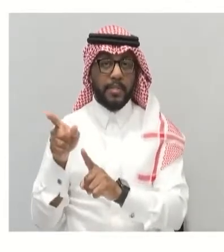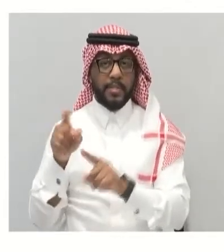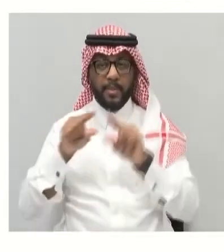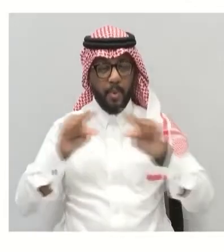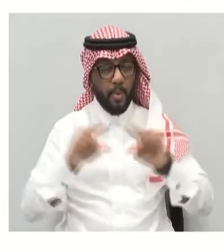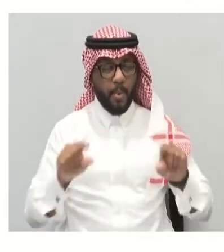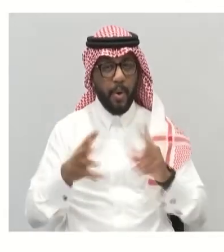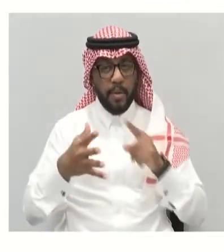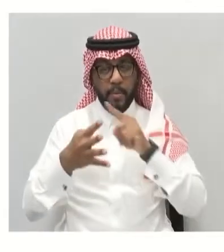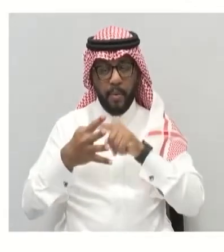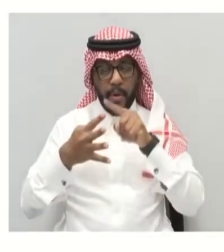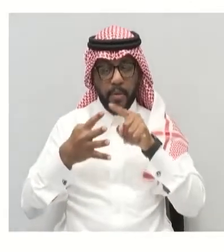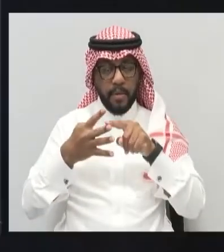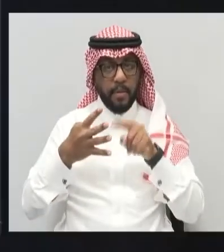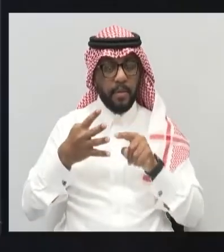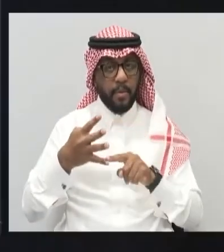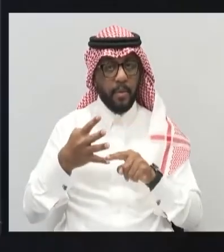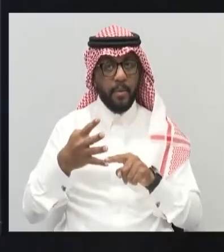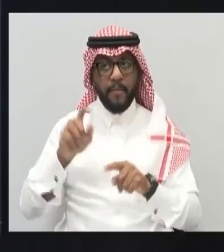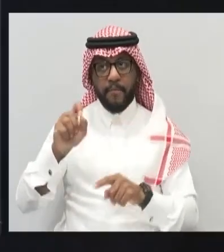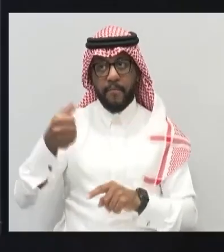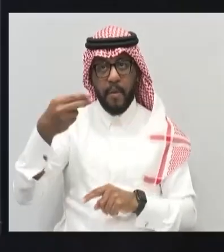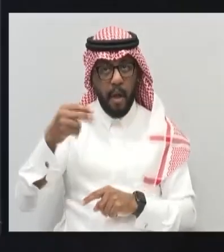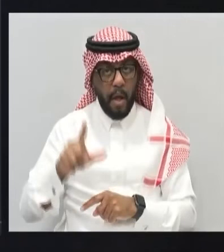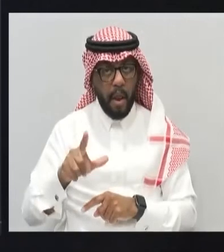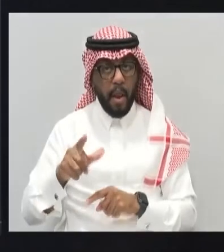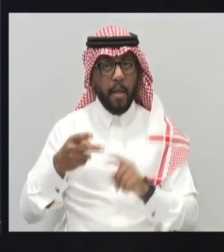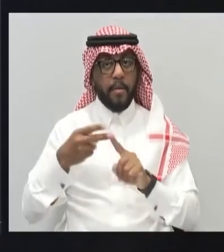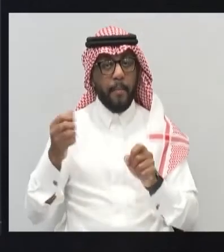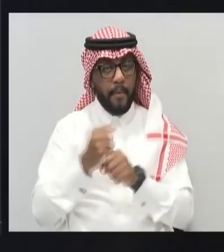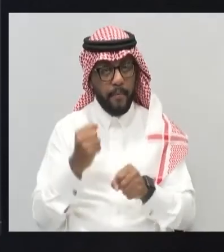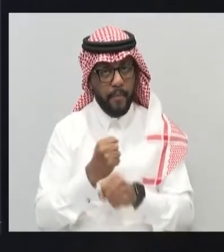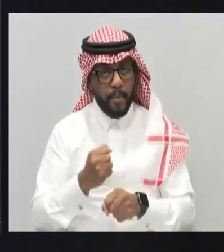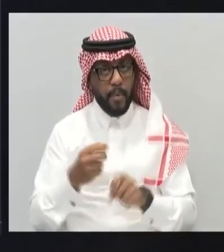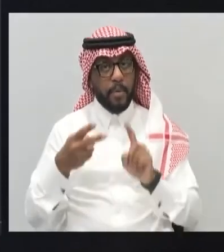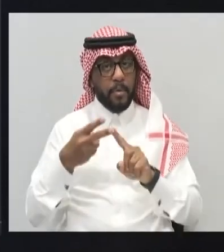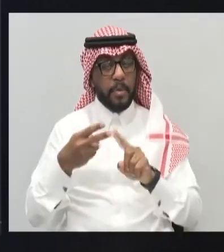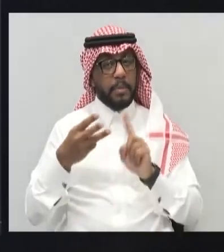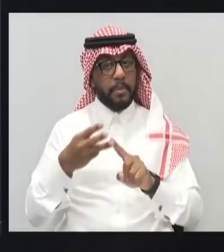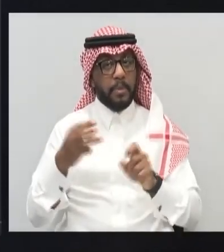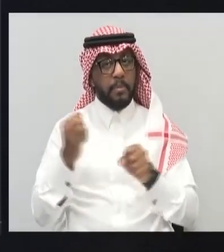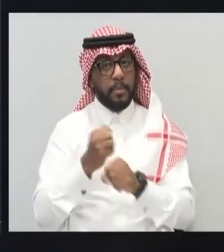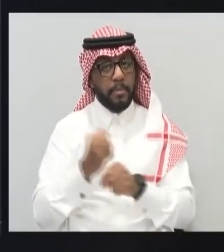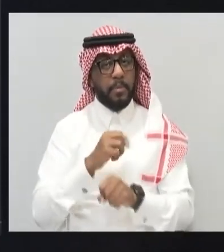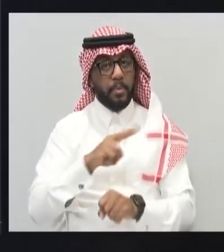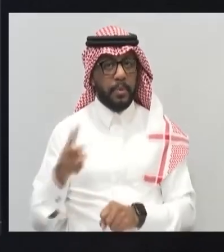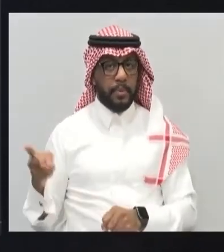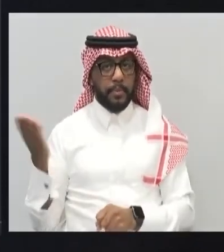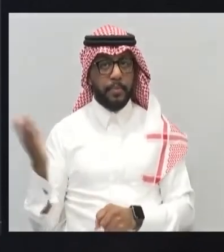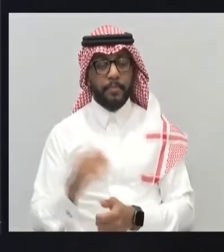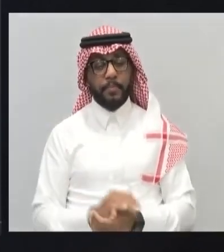الاعراب قد يكون فاعلا قد يكون مفعولا قد يكون نائب فاعل كما في الجمل السابقه اما الحال فلا يكون